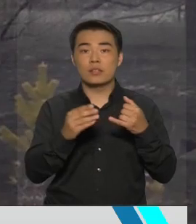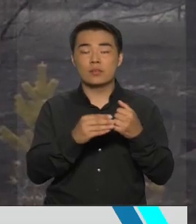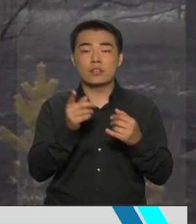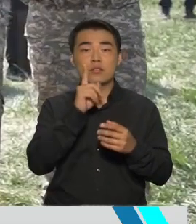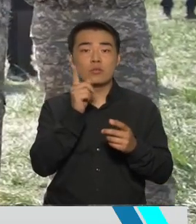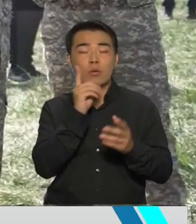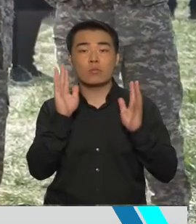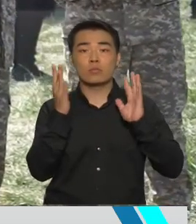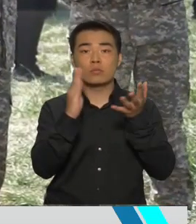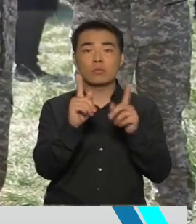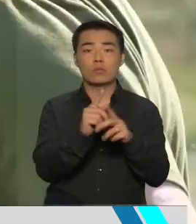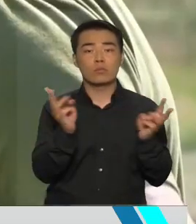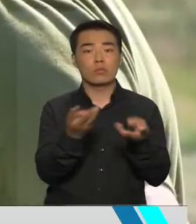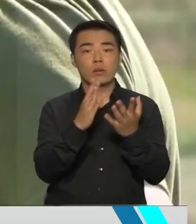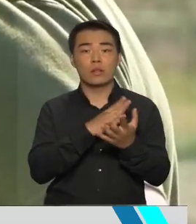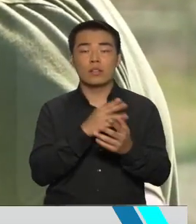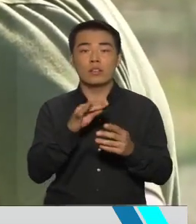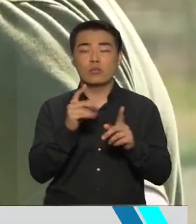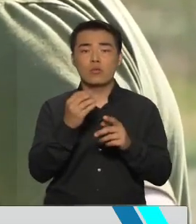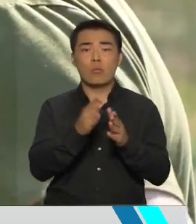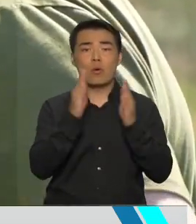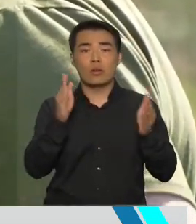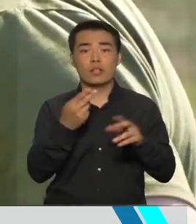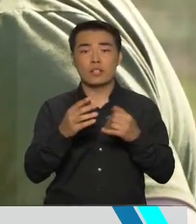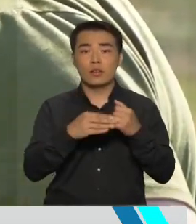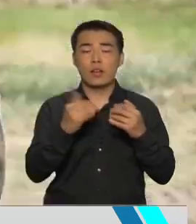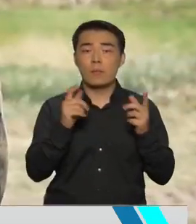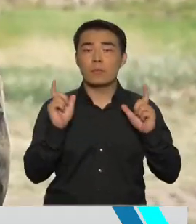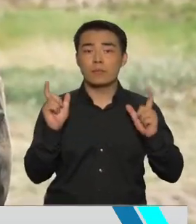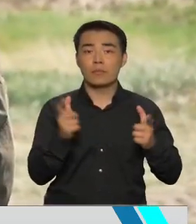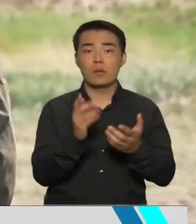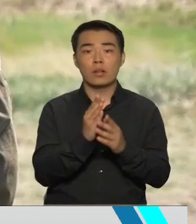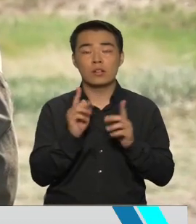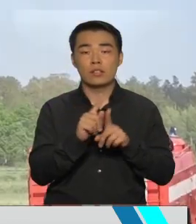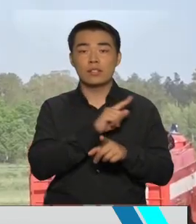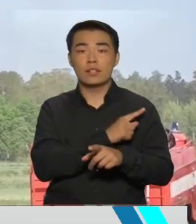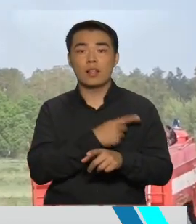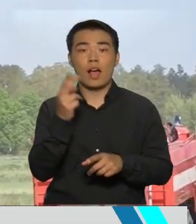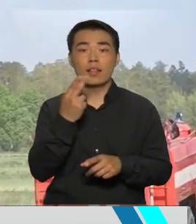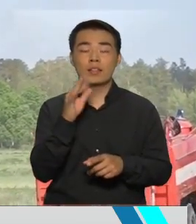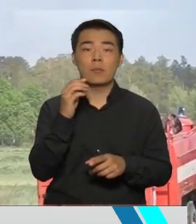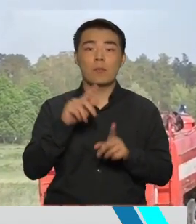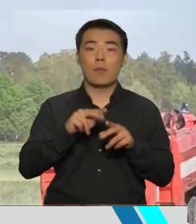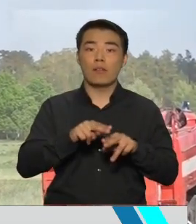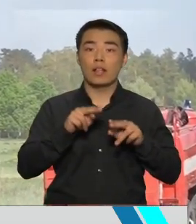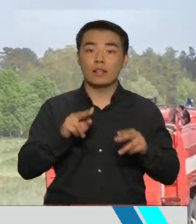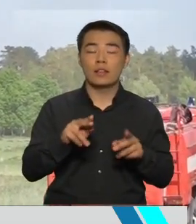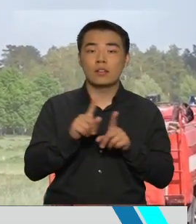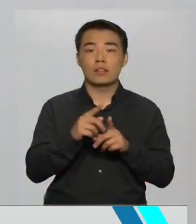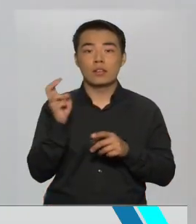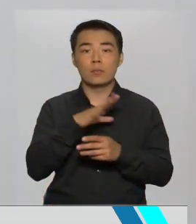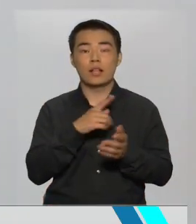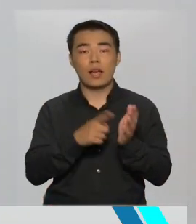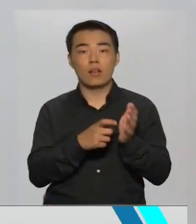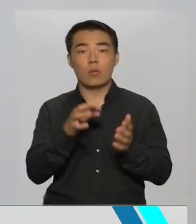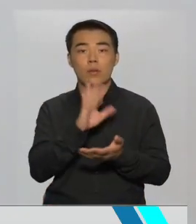зеленых насаждений. Чтобы пламя не охватило еще больше территории, на место прибыли силы из Астаны, Павлодарской, Карагандинской областей. В